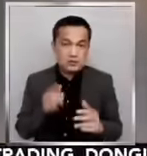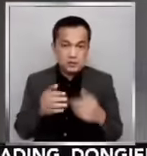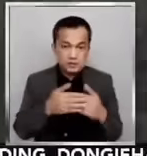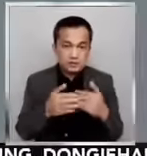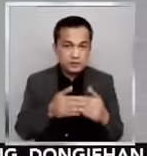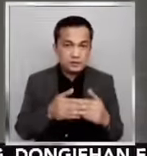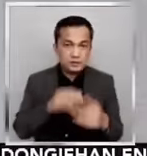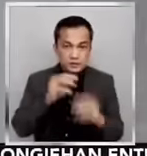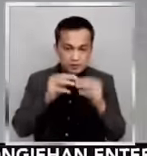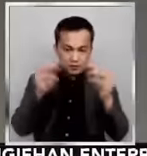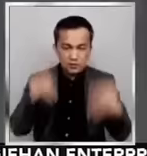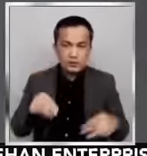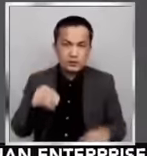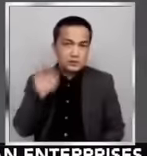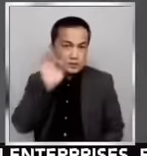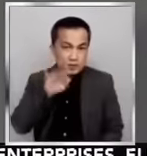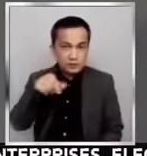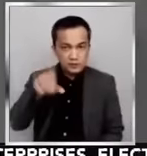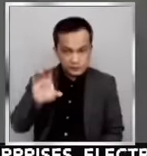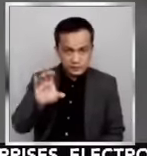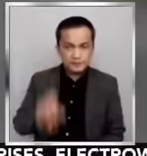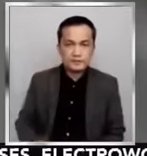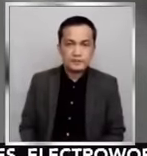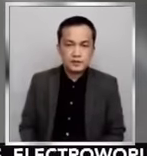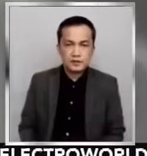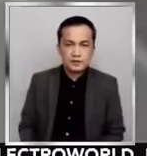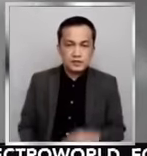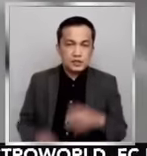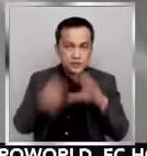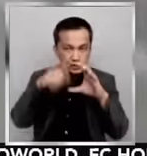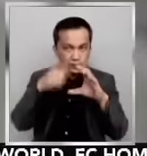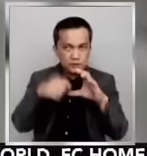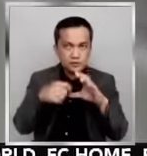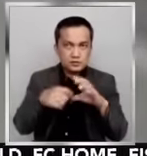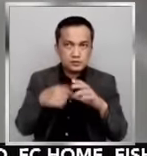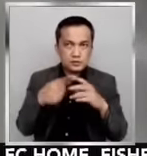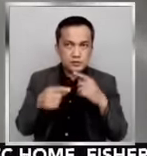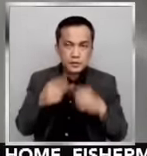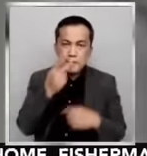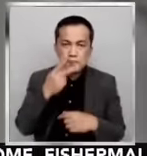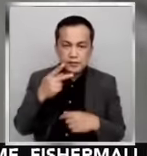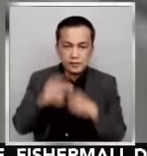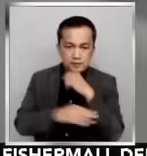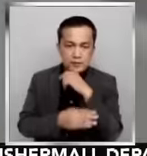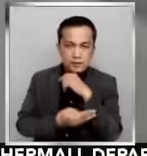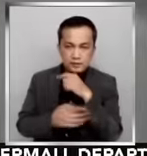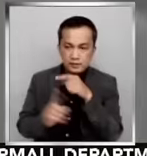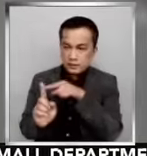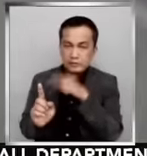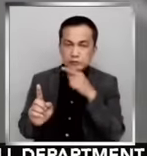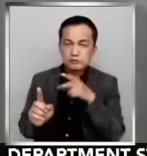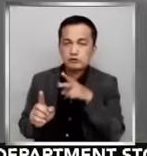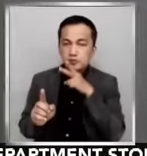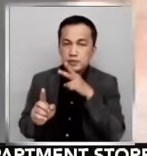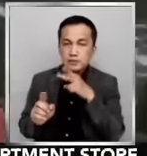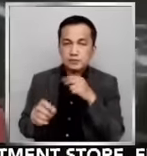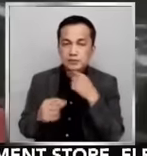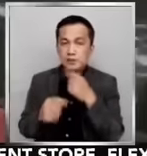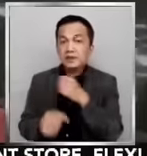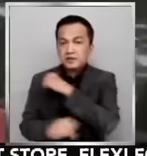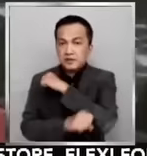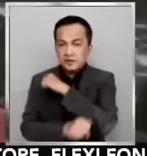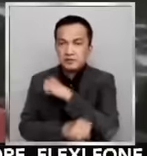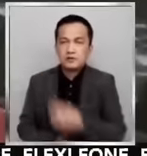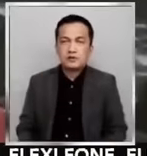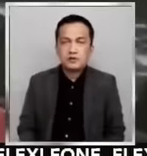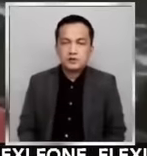sa Fairview, Quezon City. Kita sa video ang hawak na pink bag ng isang suspect na umano'y ninakaw nila. Sabi ko,